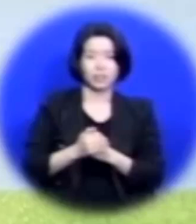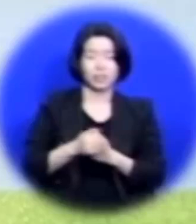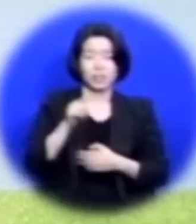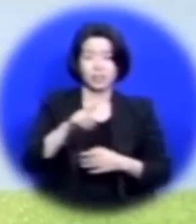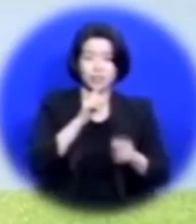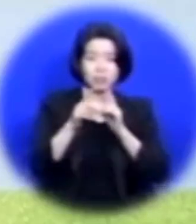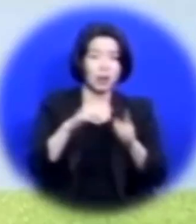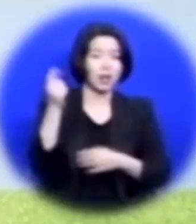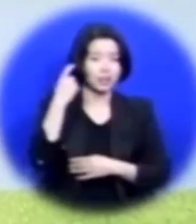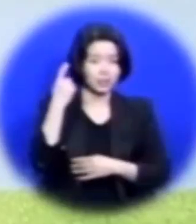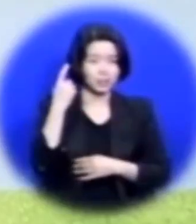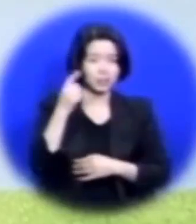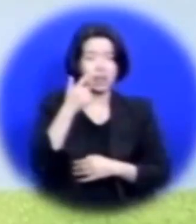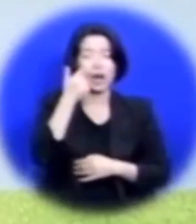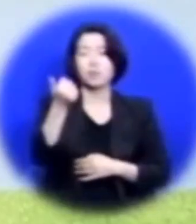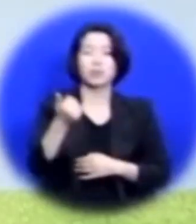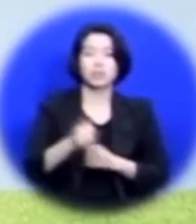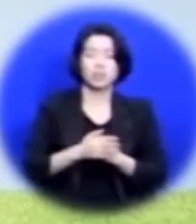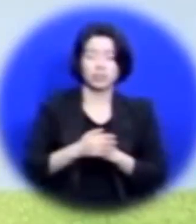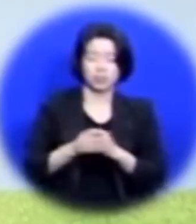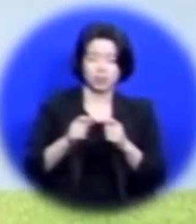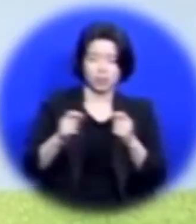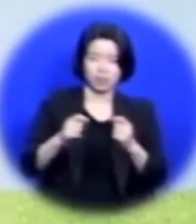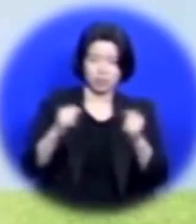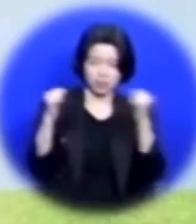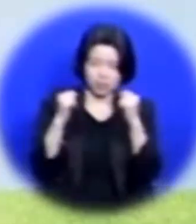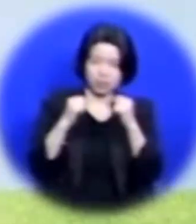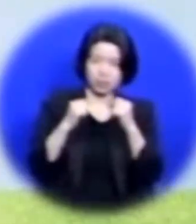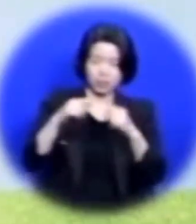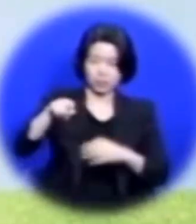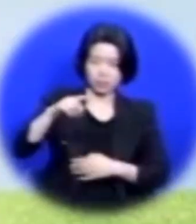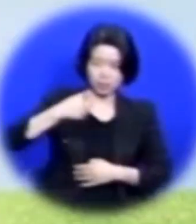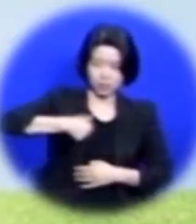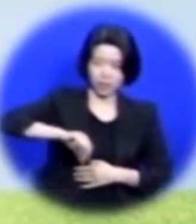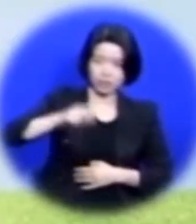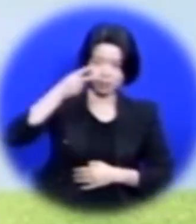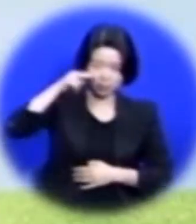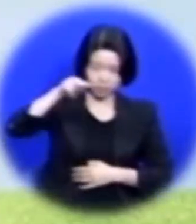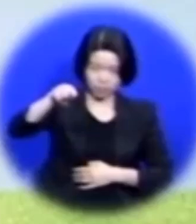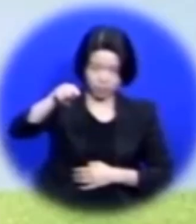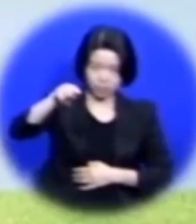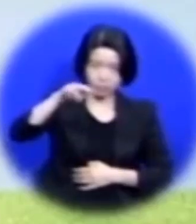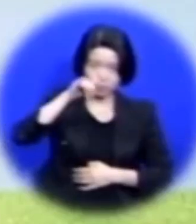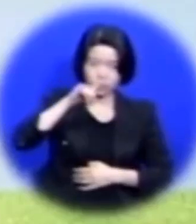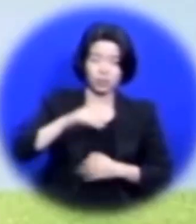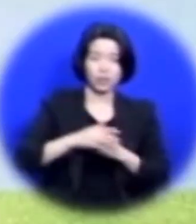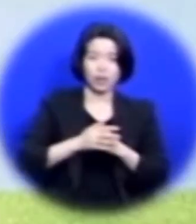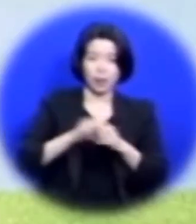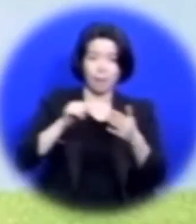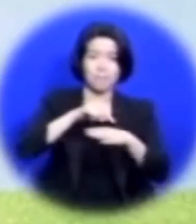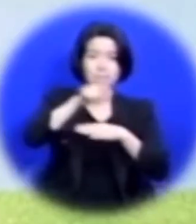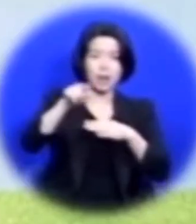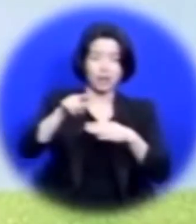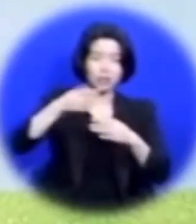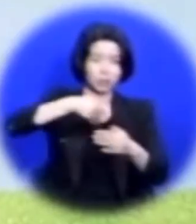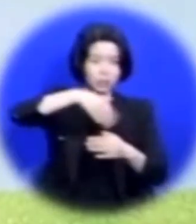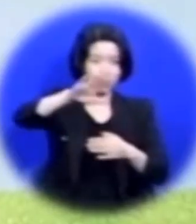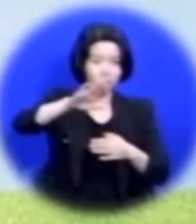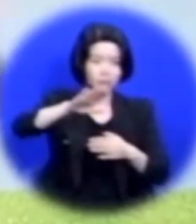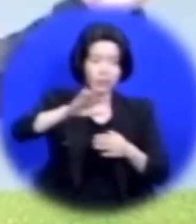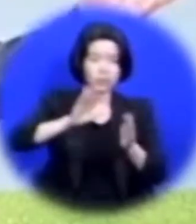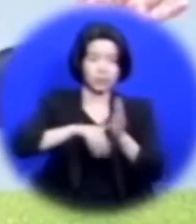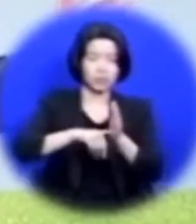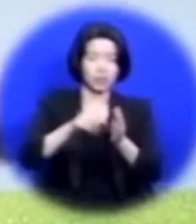그 말을 들은 아버지는 한참 냉정하게 그 아들을 쳐다보다가 바깥으로 나가면 서문을